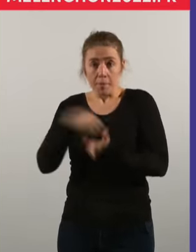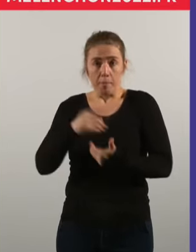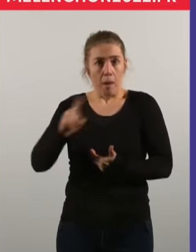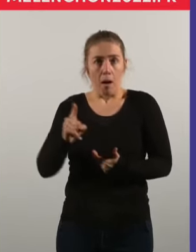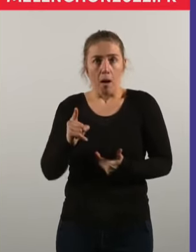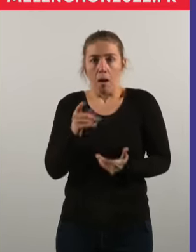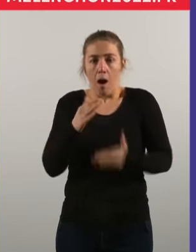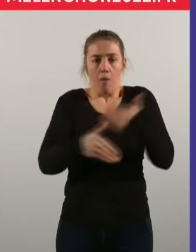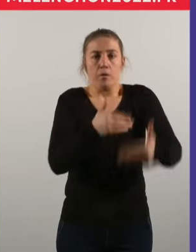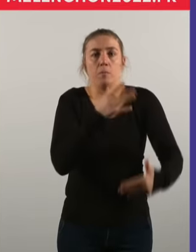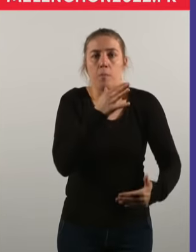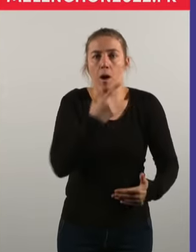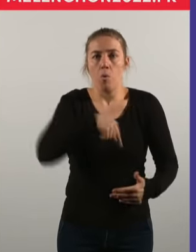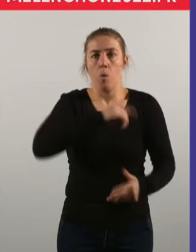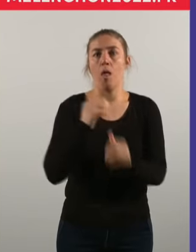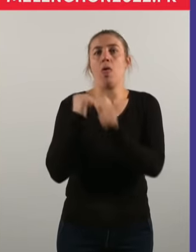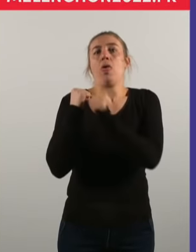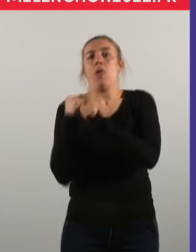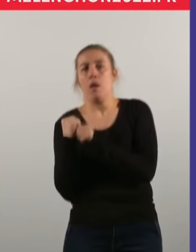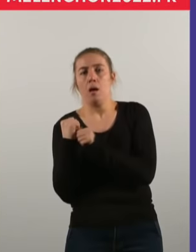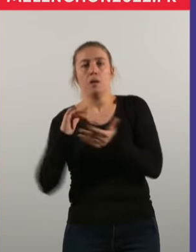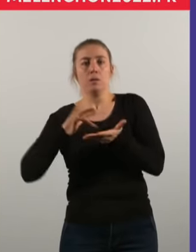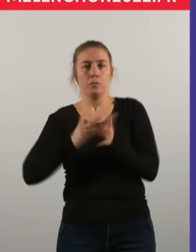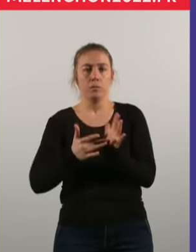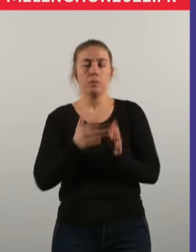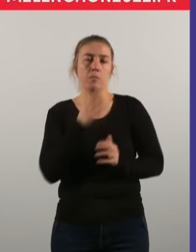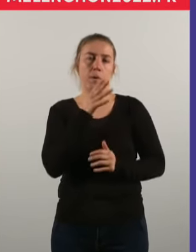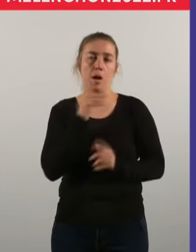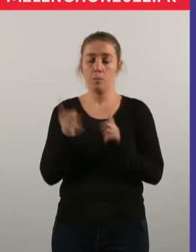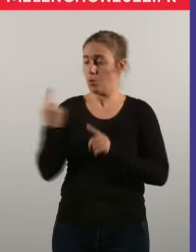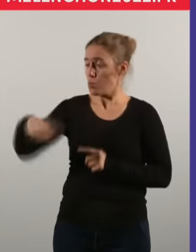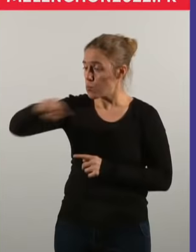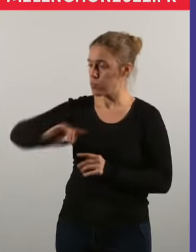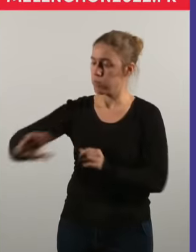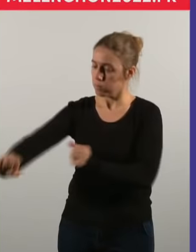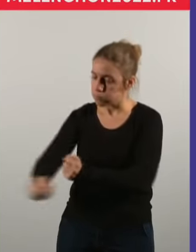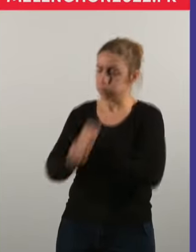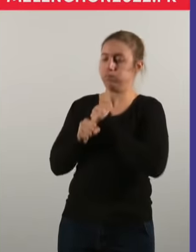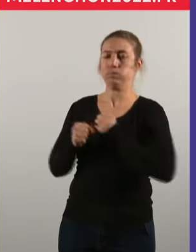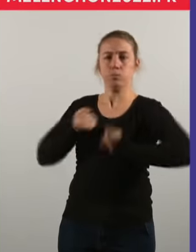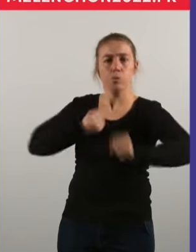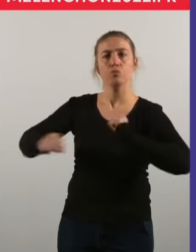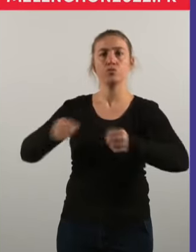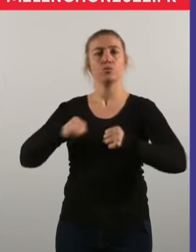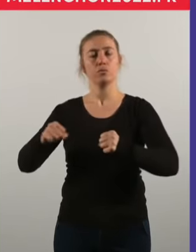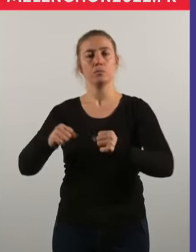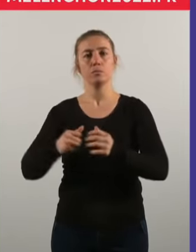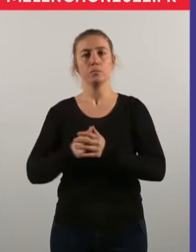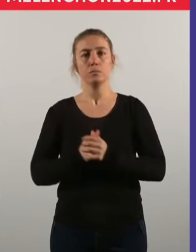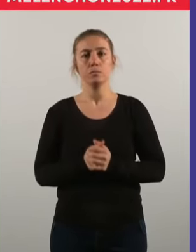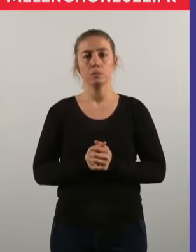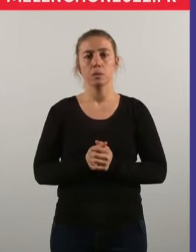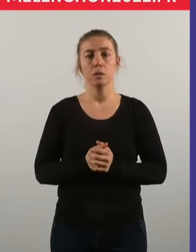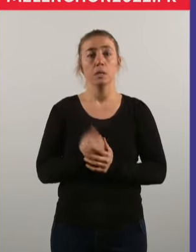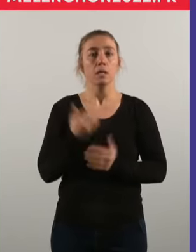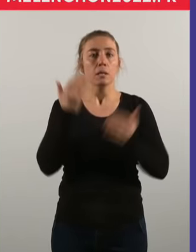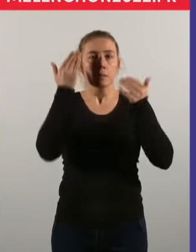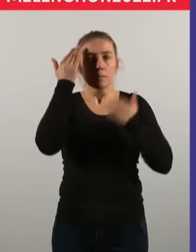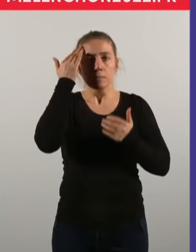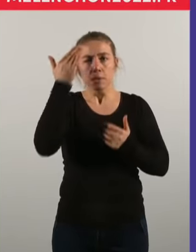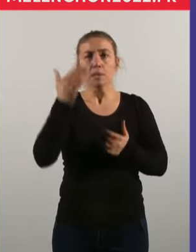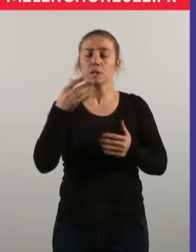nous, on ne peut pas tout porter sur notre dos. Donc, c'est votre tour de vous y mettre. Et si vous me mettez au deuxième